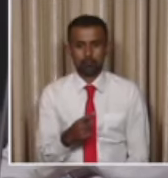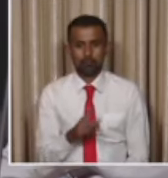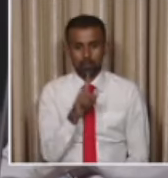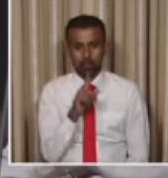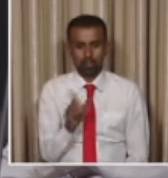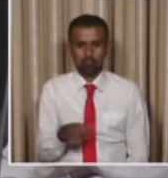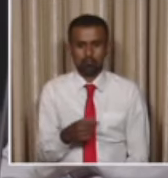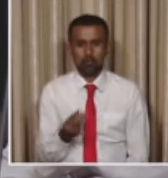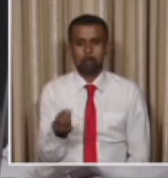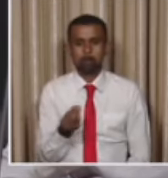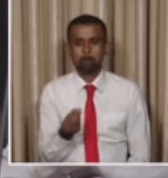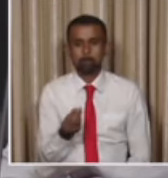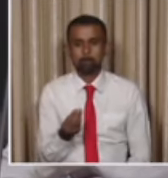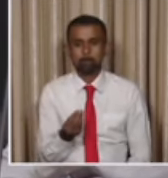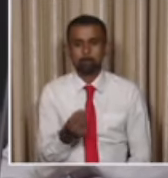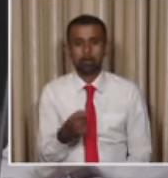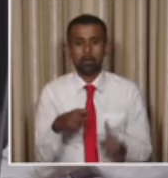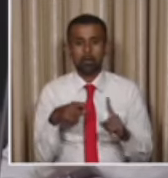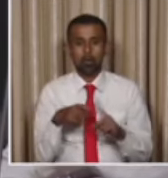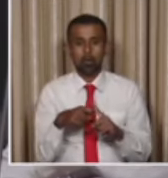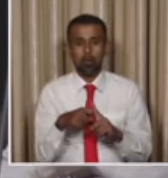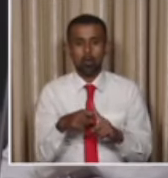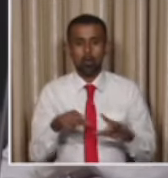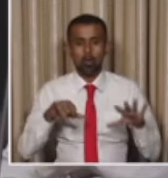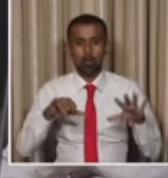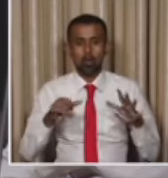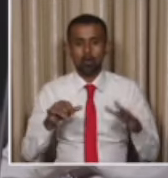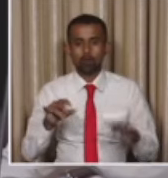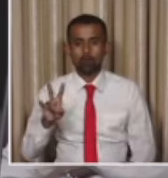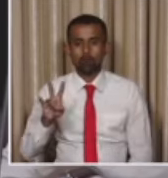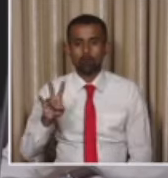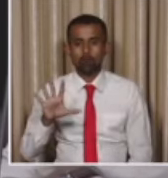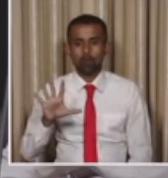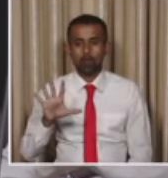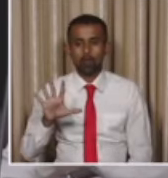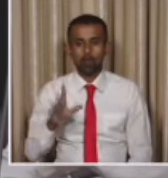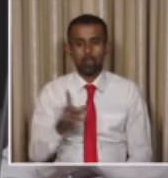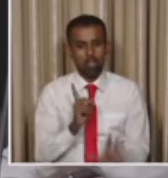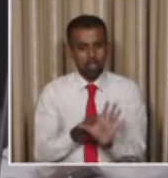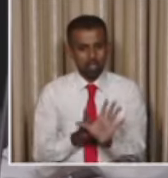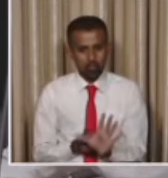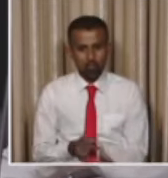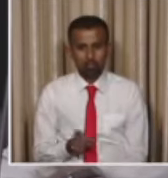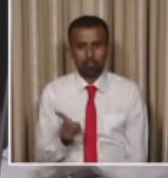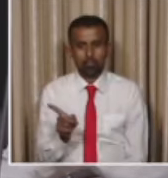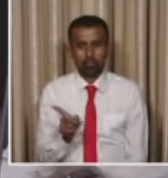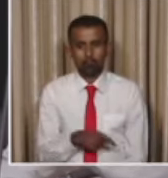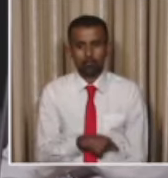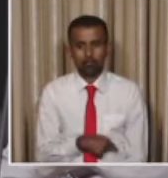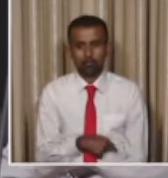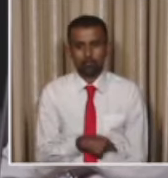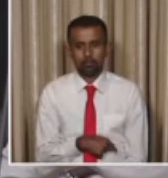දවසකට මදි කෝටි 625 හැම දවසකටම.